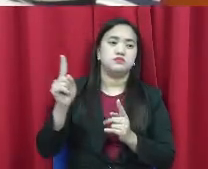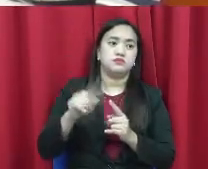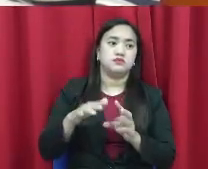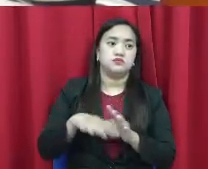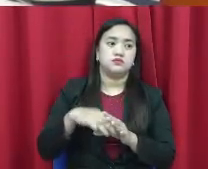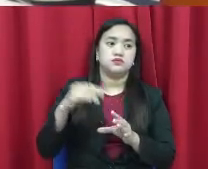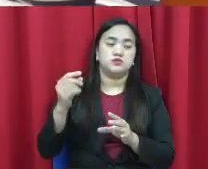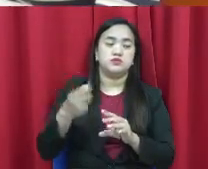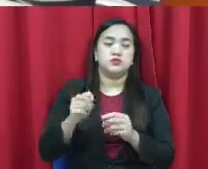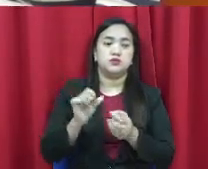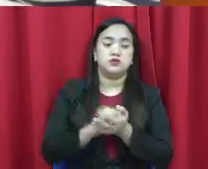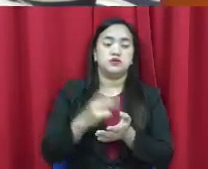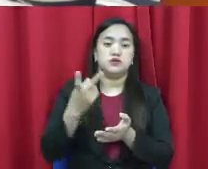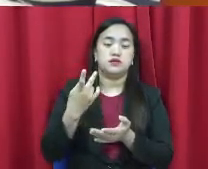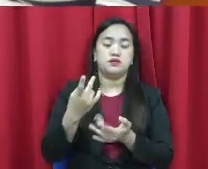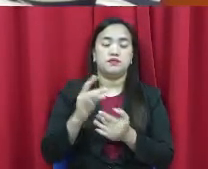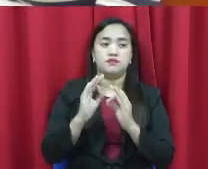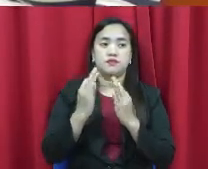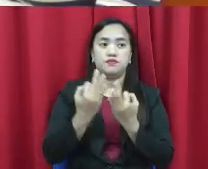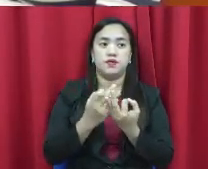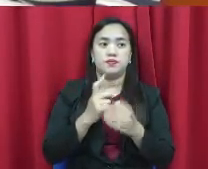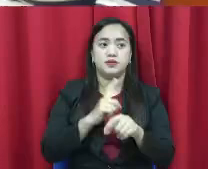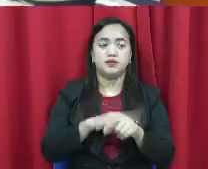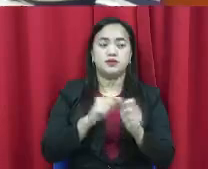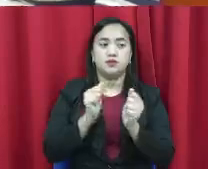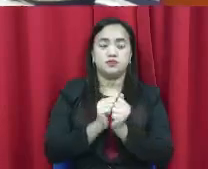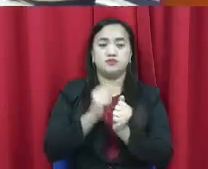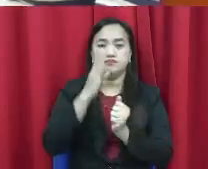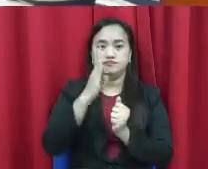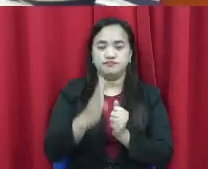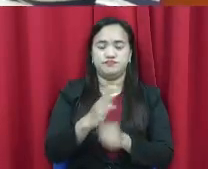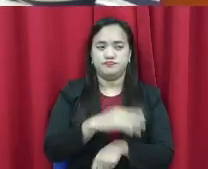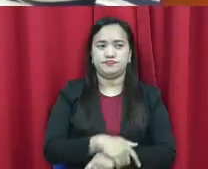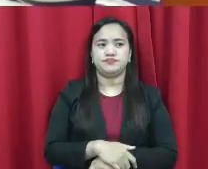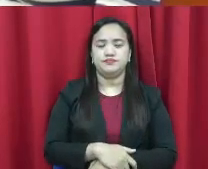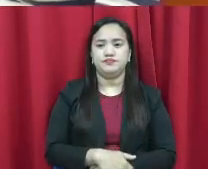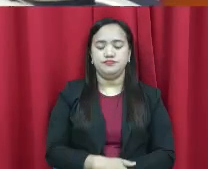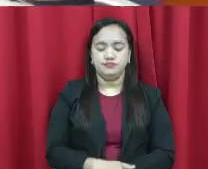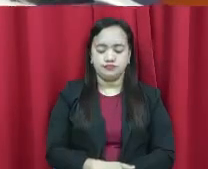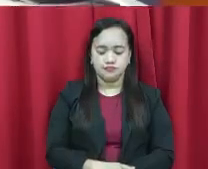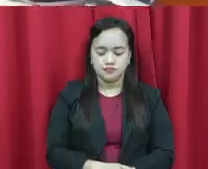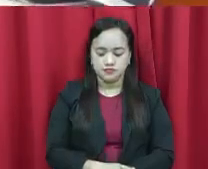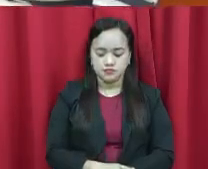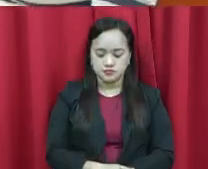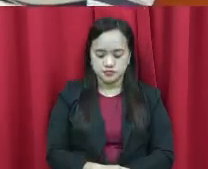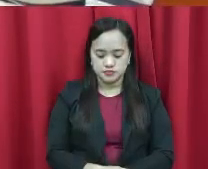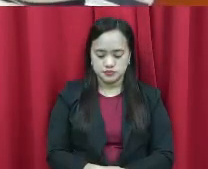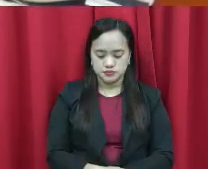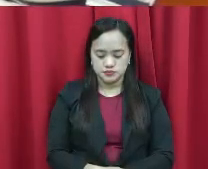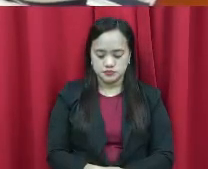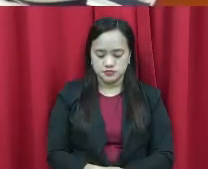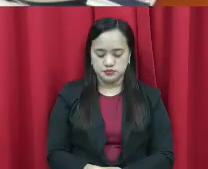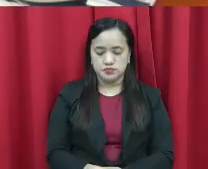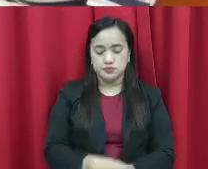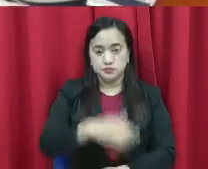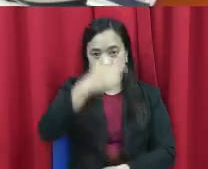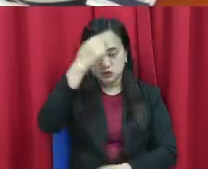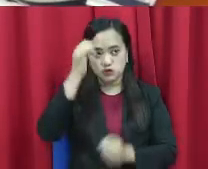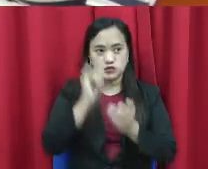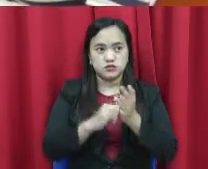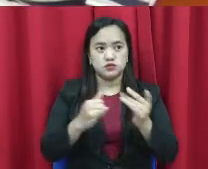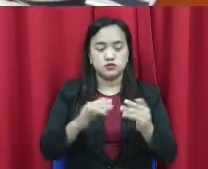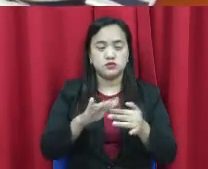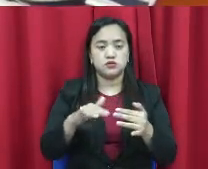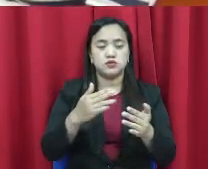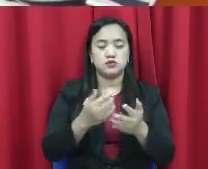ng family time kasi naging naka-sync na siya sa araw-araw na pamumuhay kasi nga po yun ay maliwanag sa aming dalawa